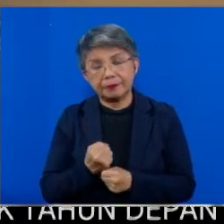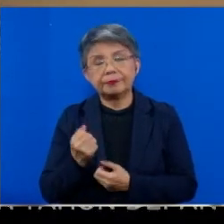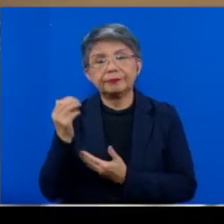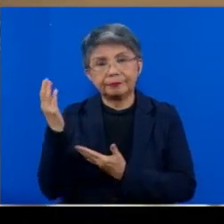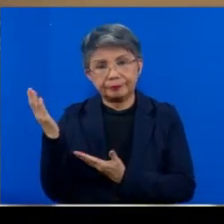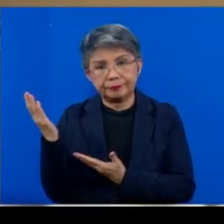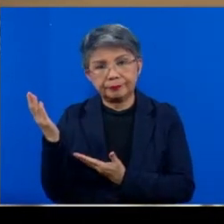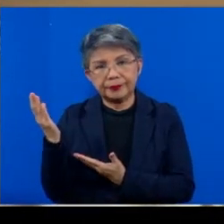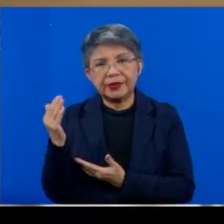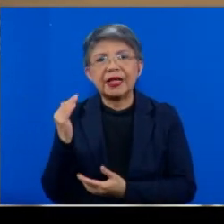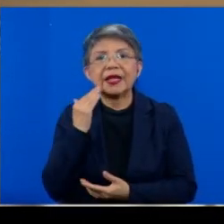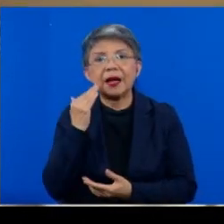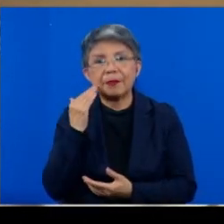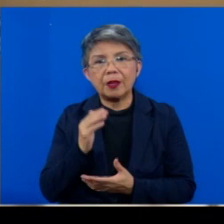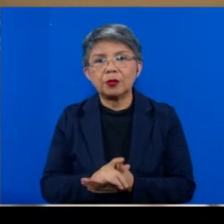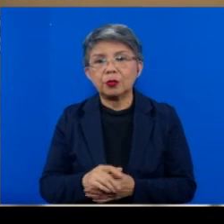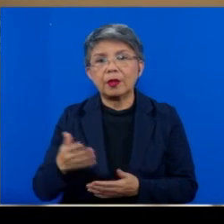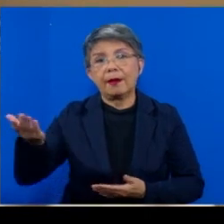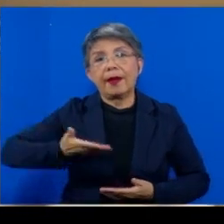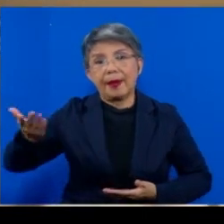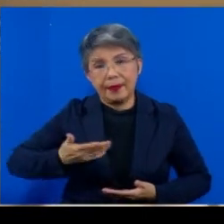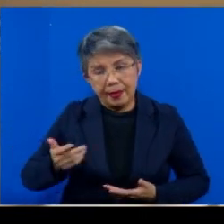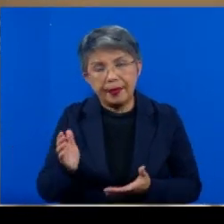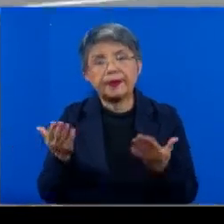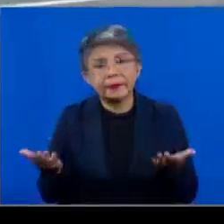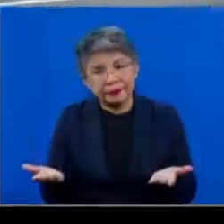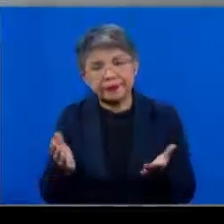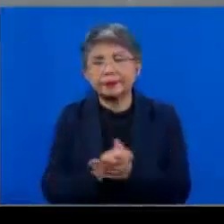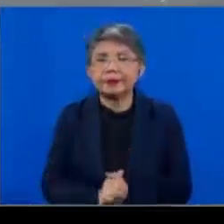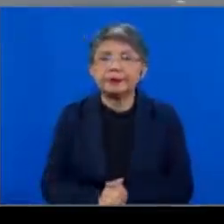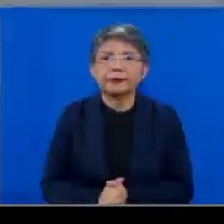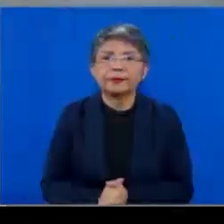it easier for our users to negotiate and accept.